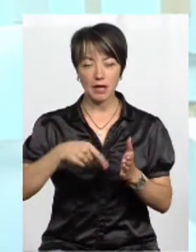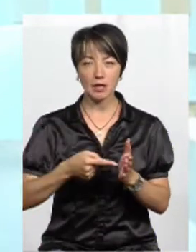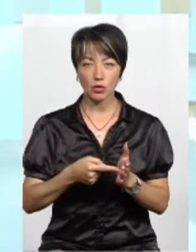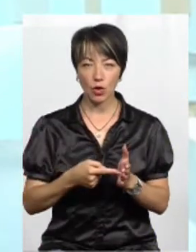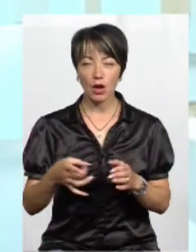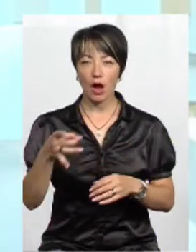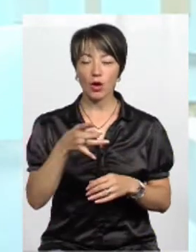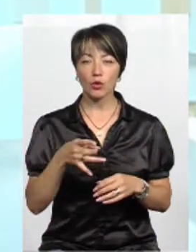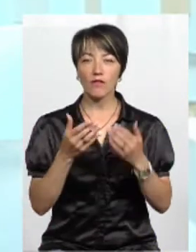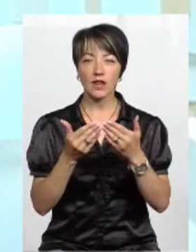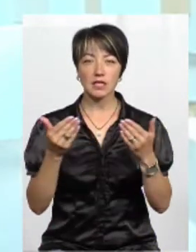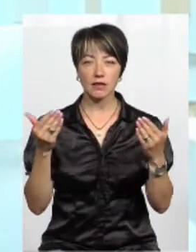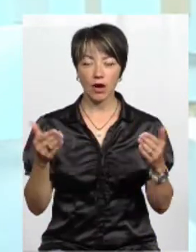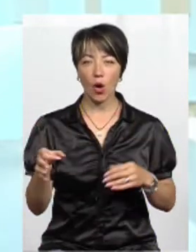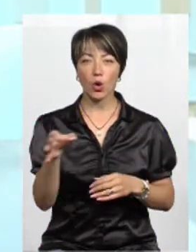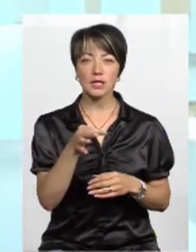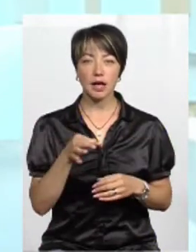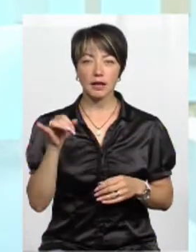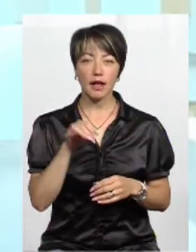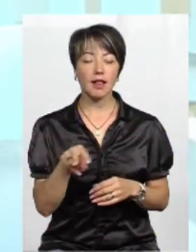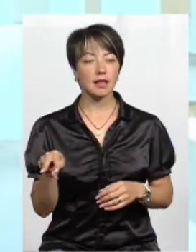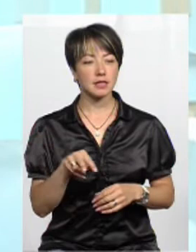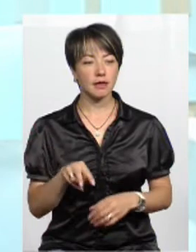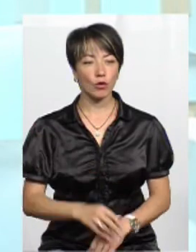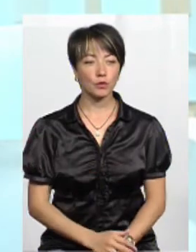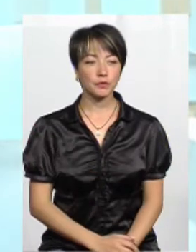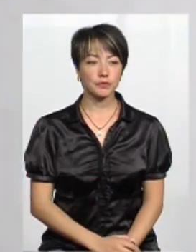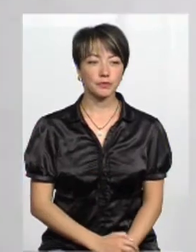Хмельницького, мікрорайони Виставка, Озерна і Лезневе.